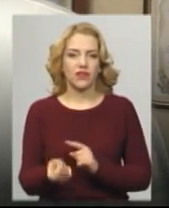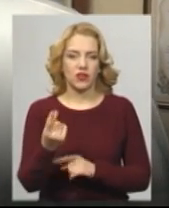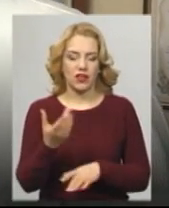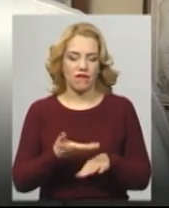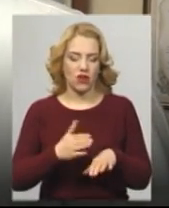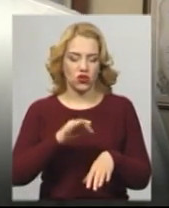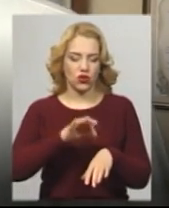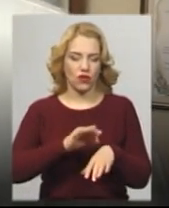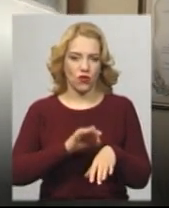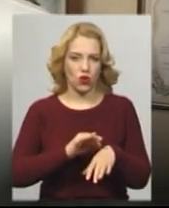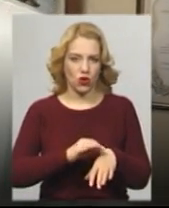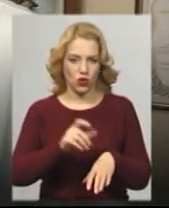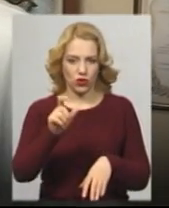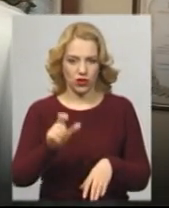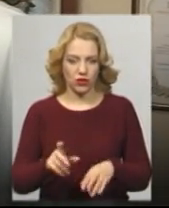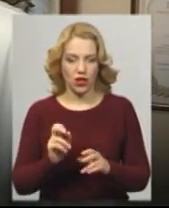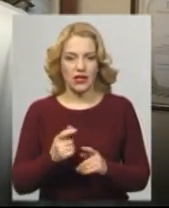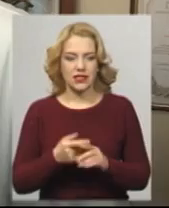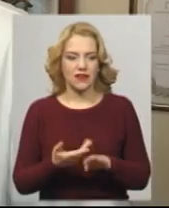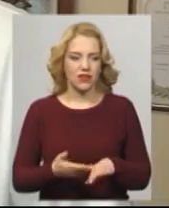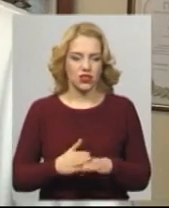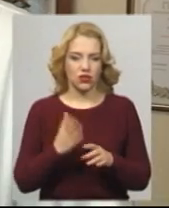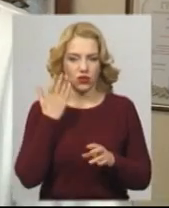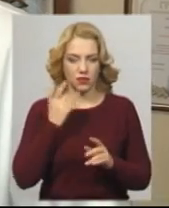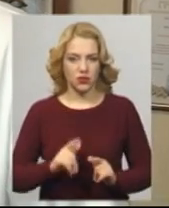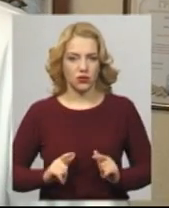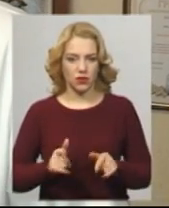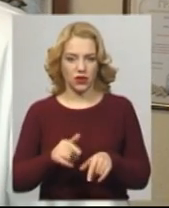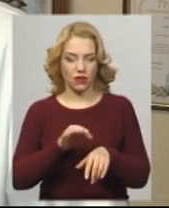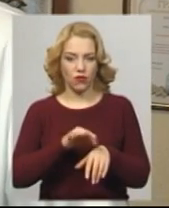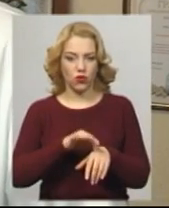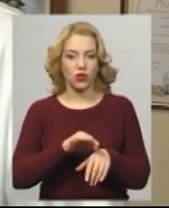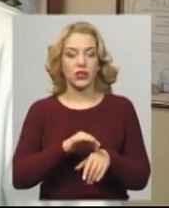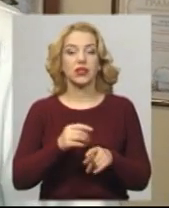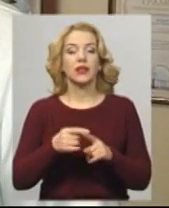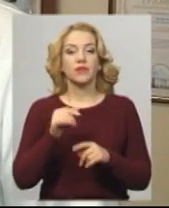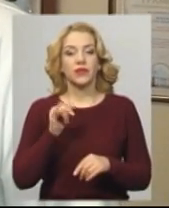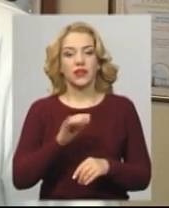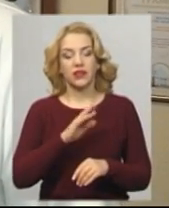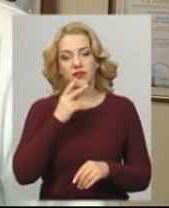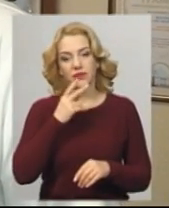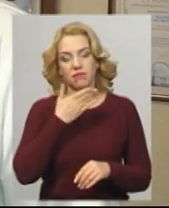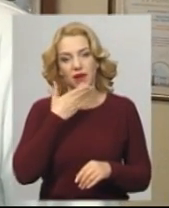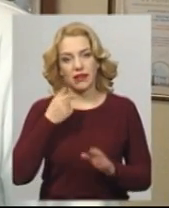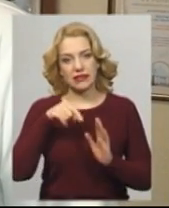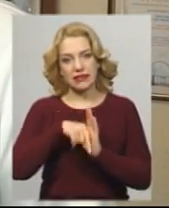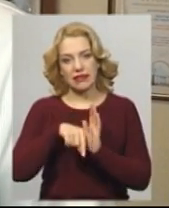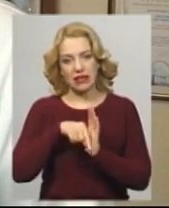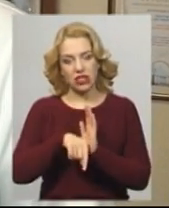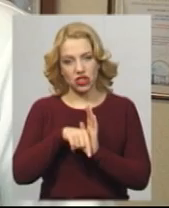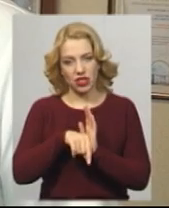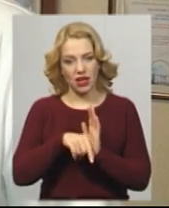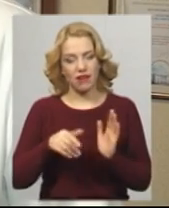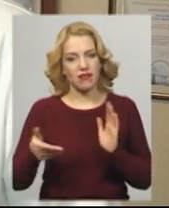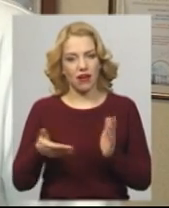респіраторний синдром. І при поступленні хворих з таким синдромом не має значення якої тіології. Ми